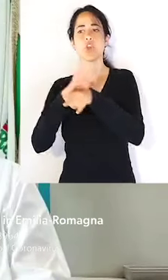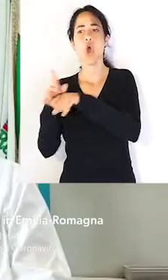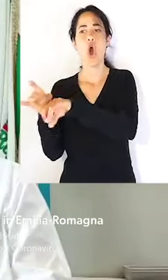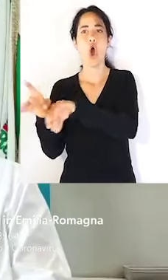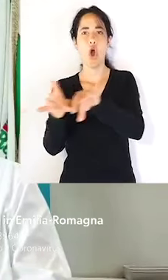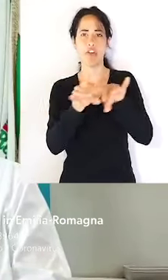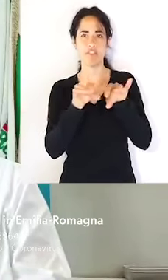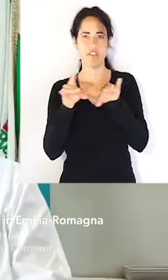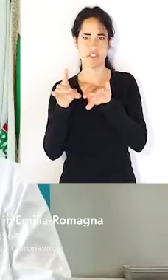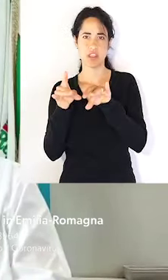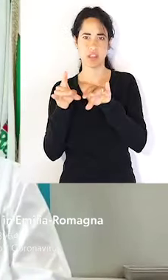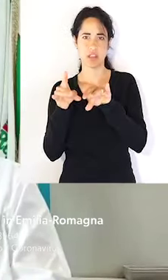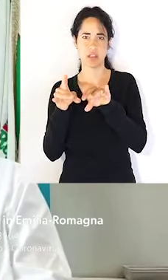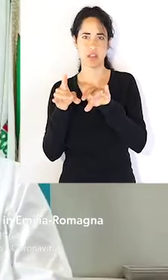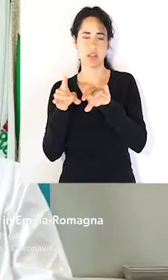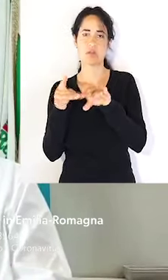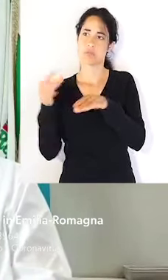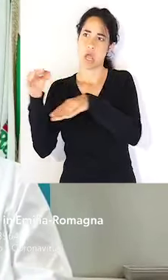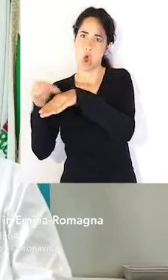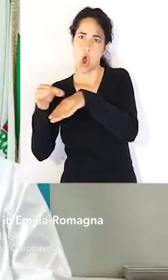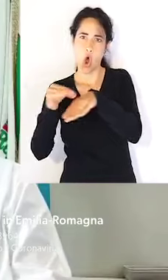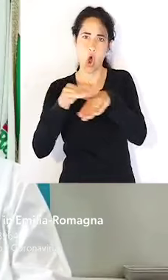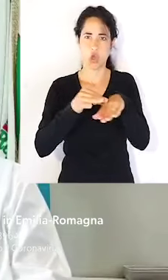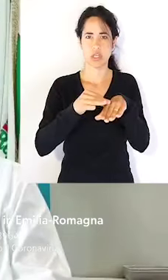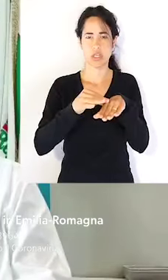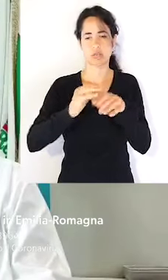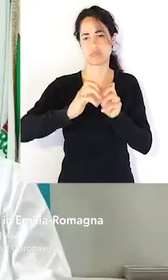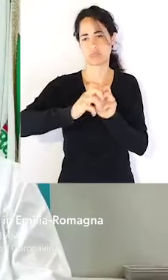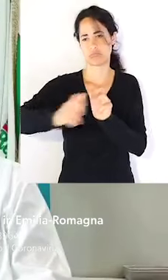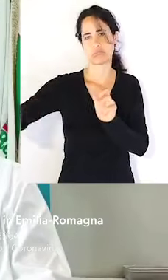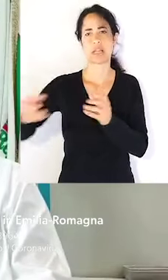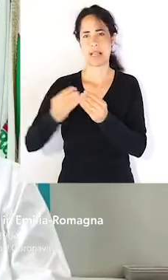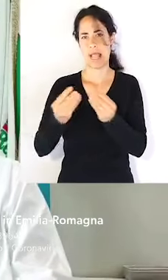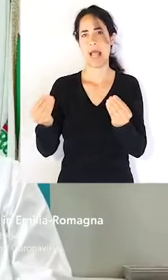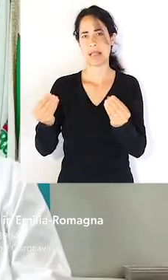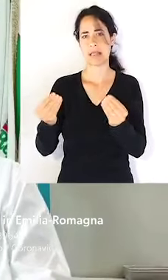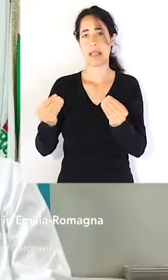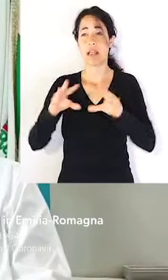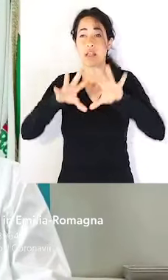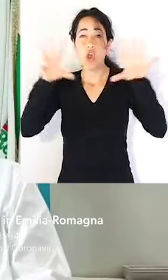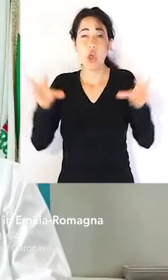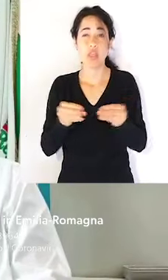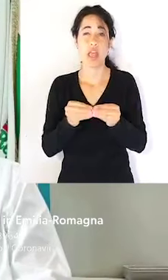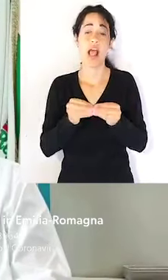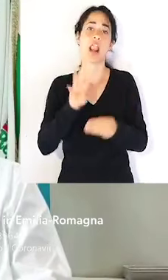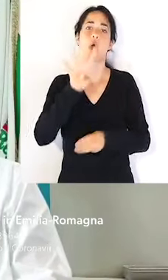da Covid, anche con varie patologie correlate, ha perso la vita, sono